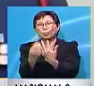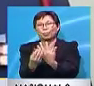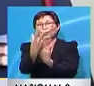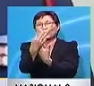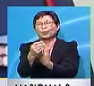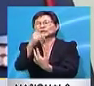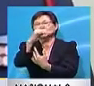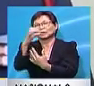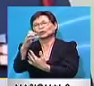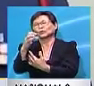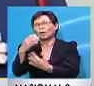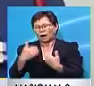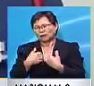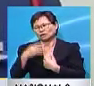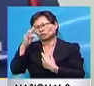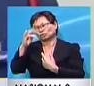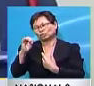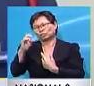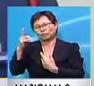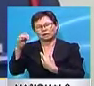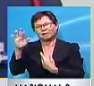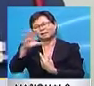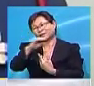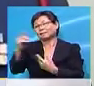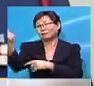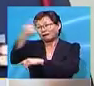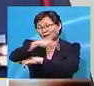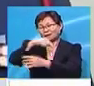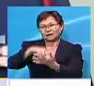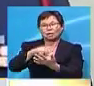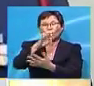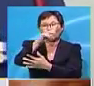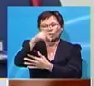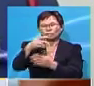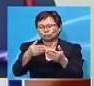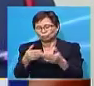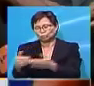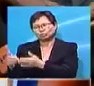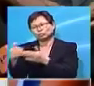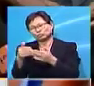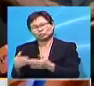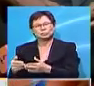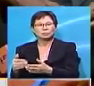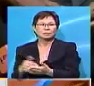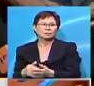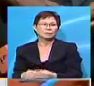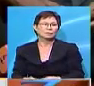Kita masih berbaki 70 ekar dan hari ini operasi diteruskan